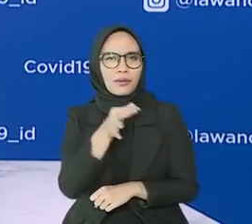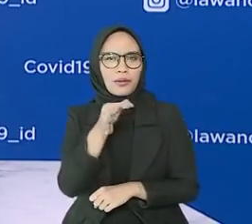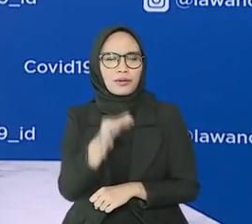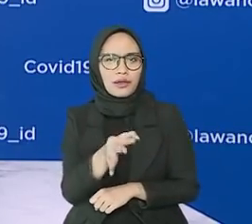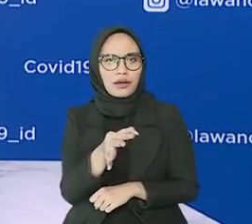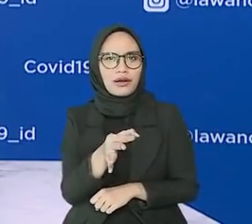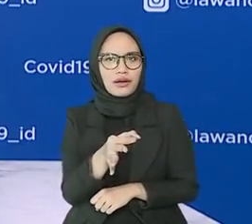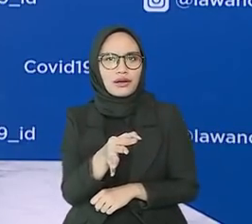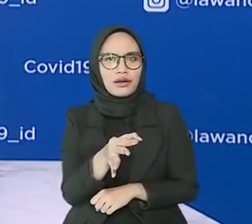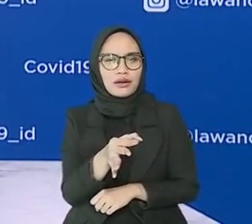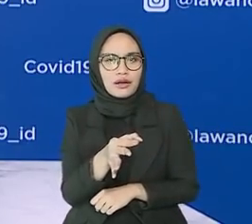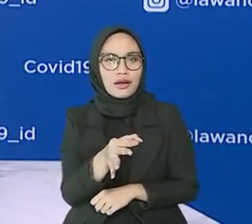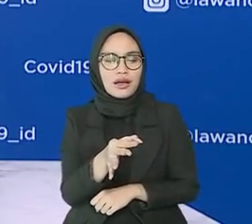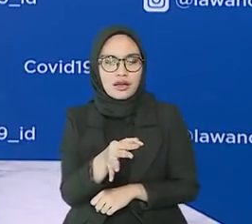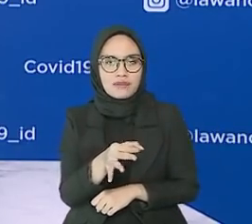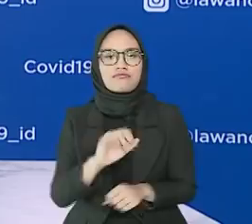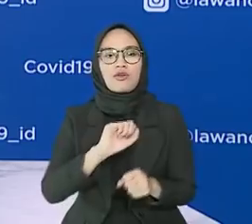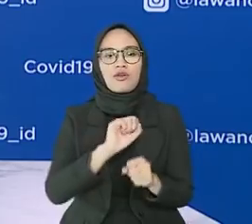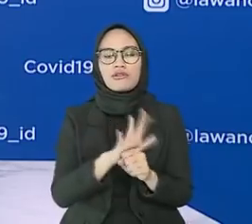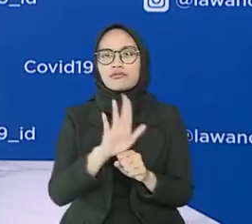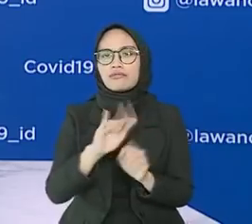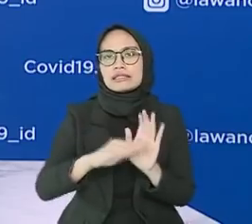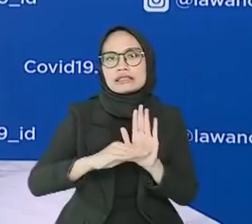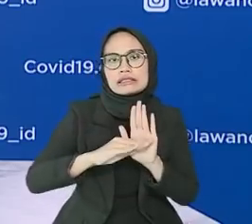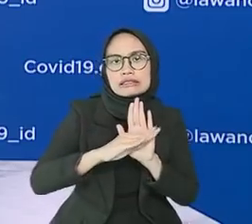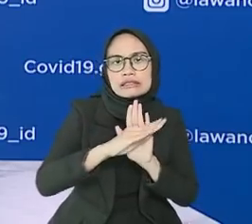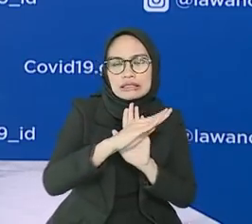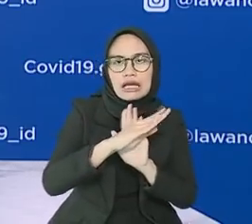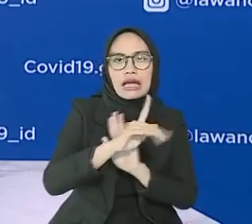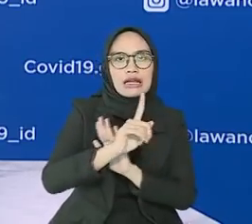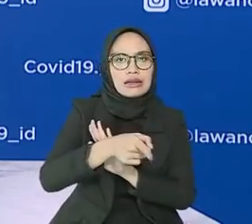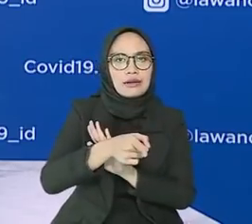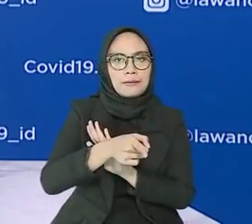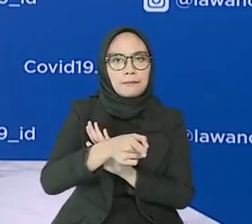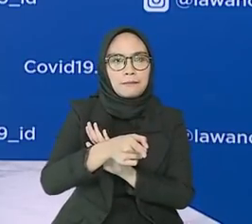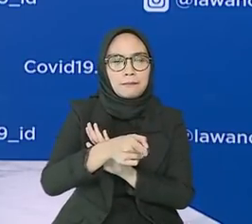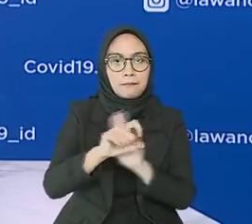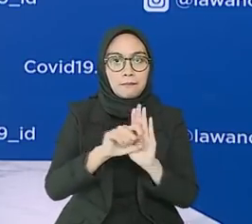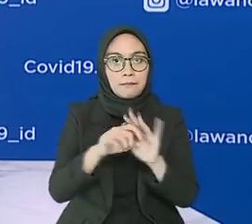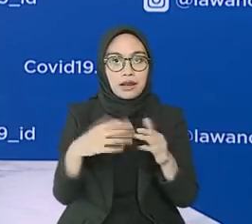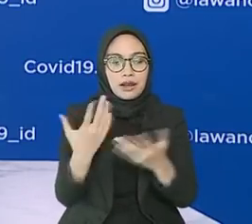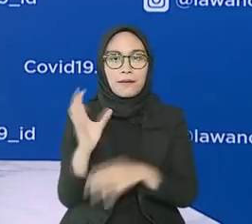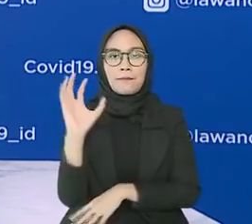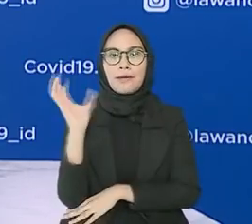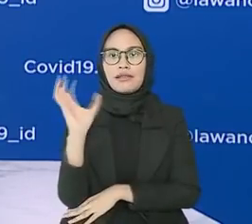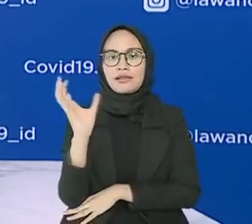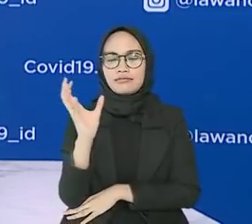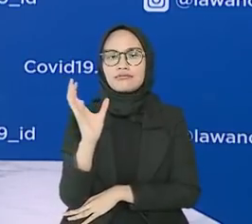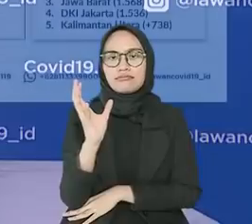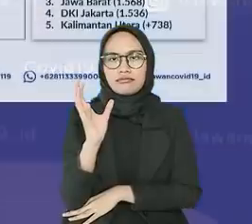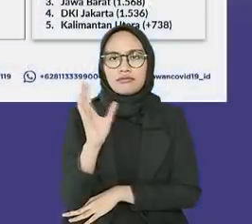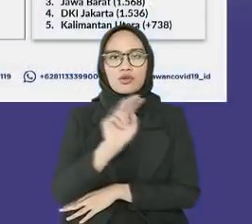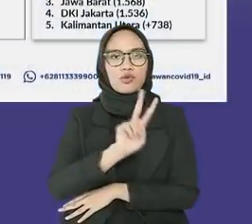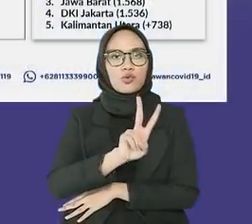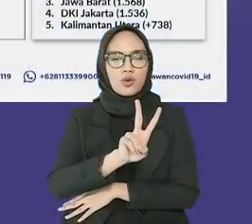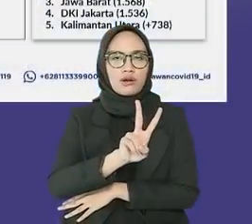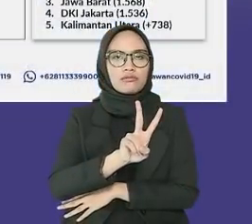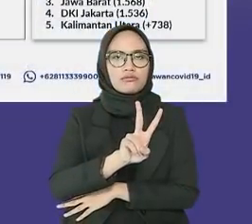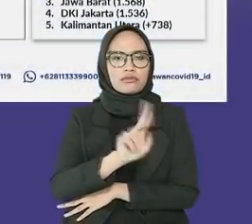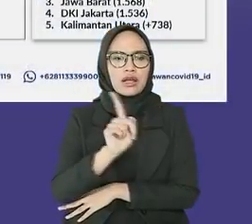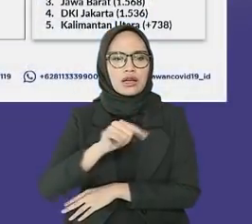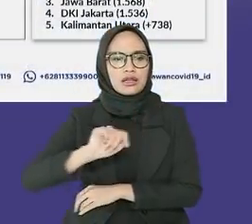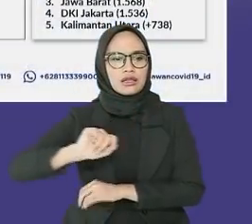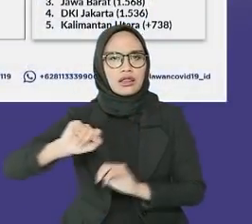yang mengalami tren kenaikan di Pulau Jawa, yaitu di Provinsi Banten, terdapat 2